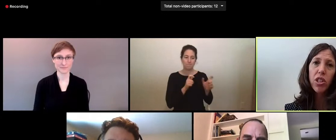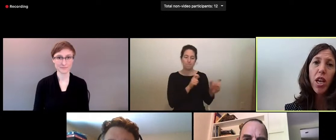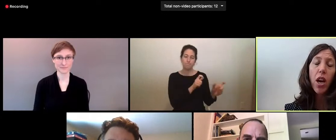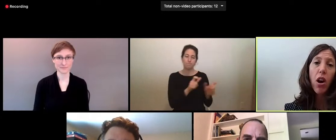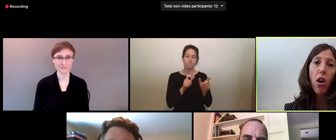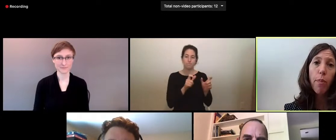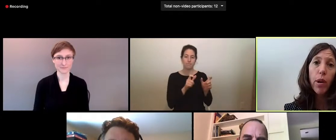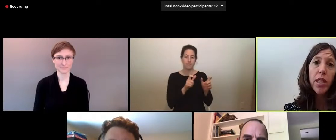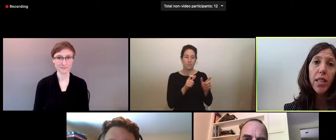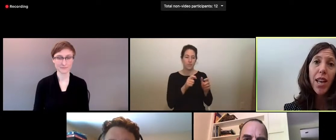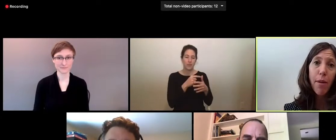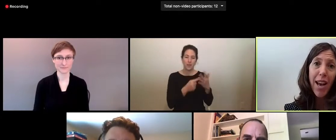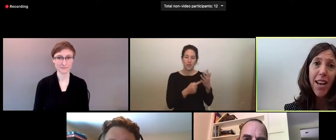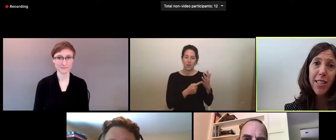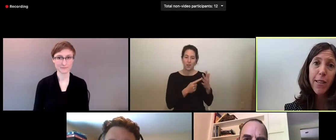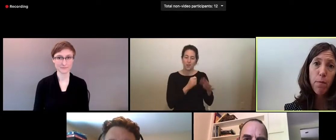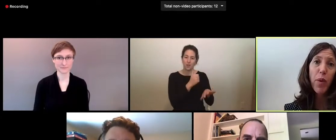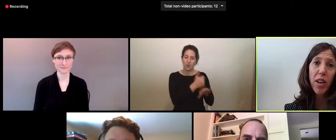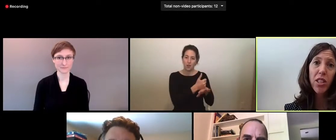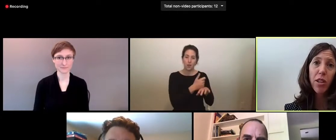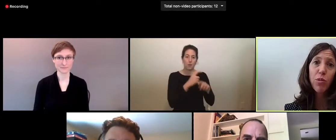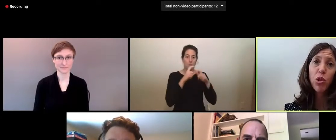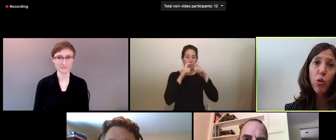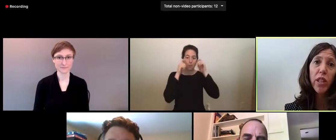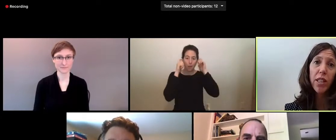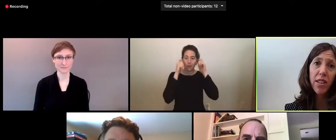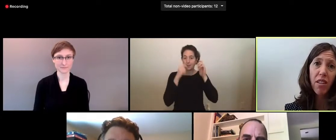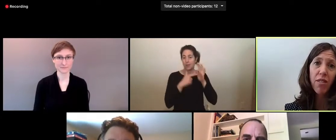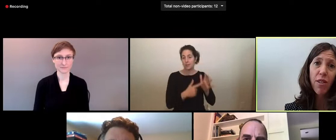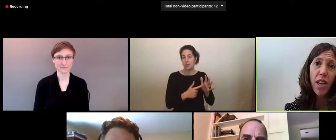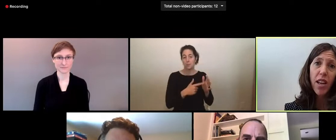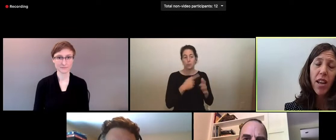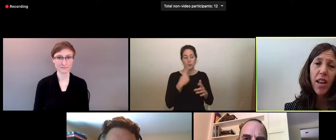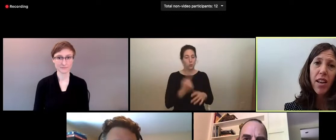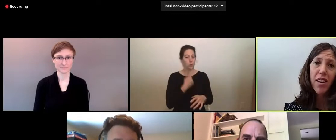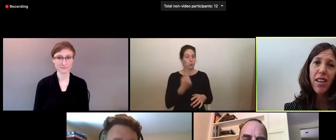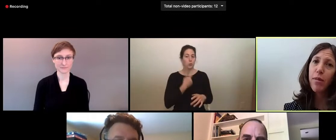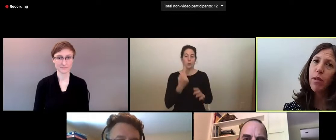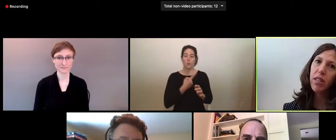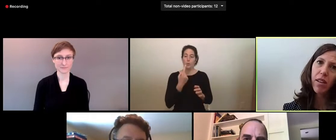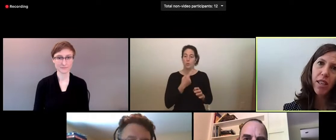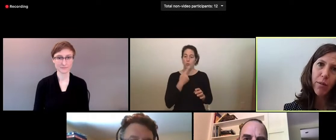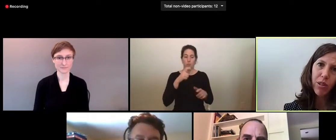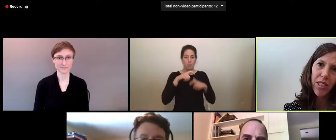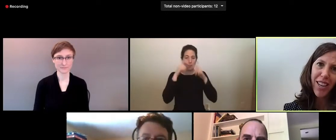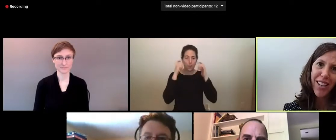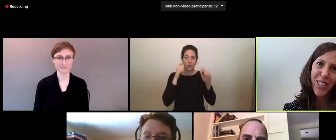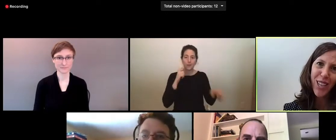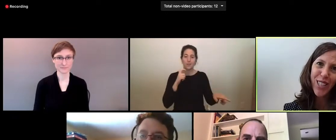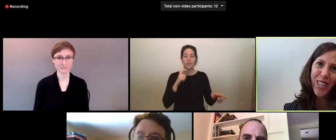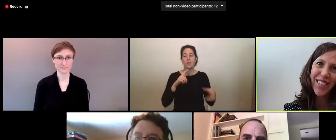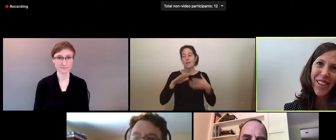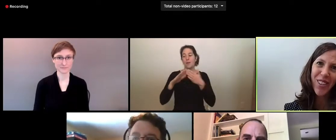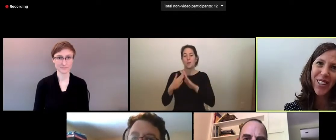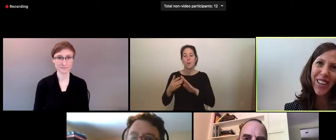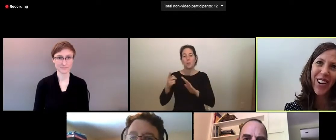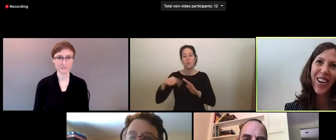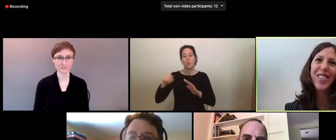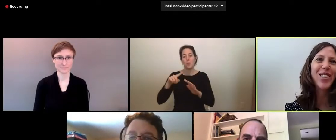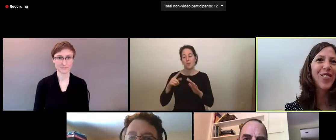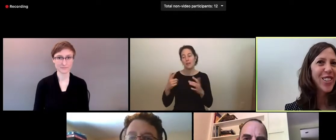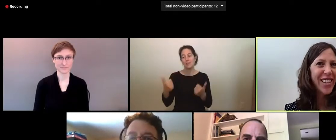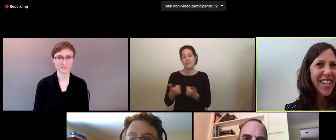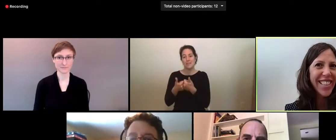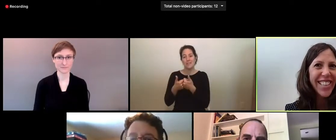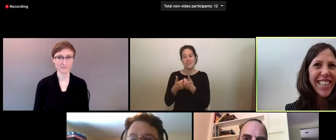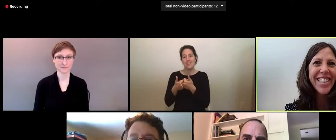maladies infectieuses. On porte les masques par exemple tout le temps, mais dans la communauté ça c'est un défi